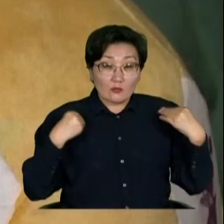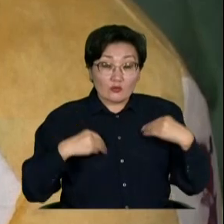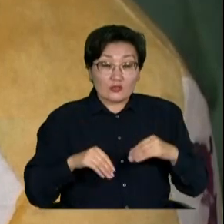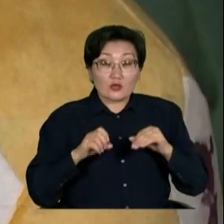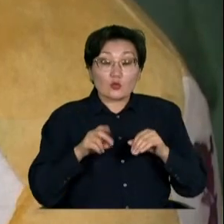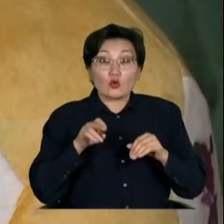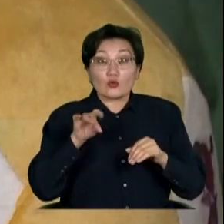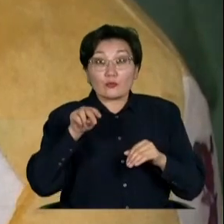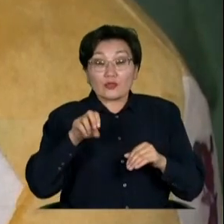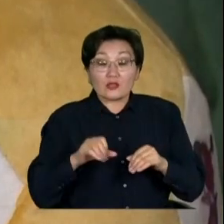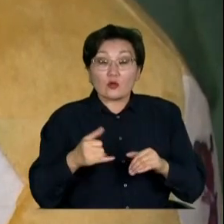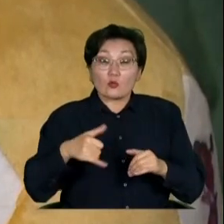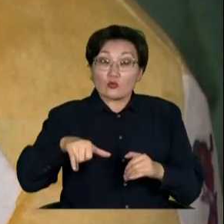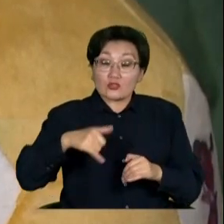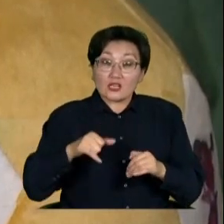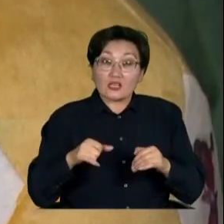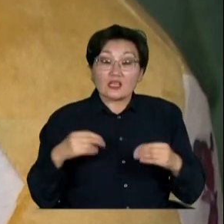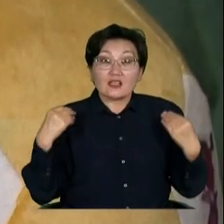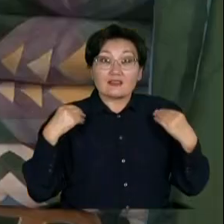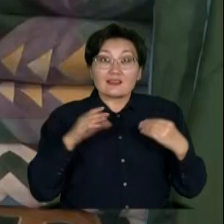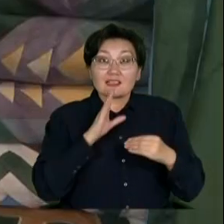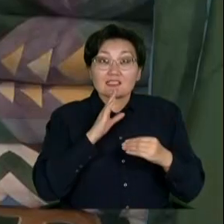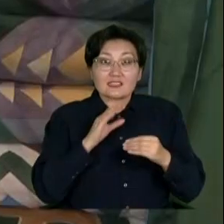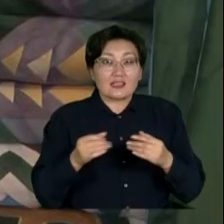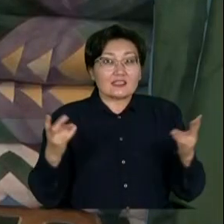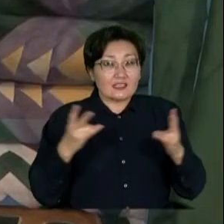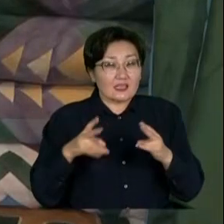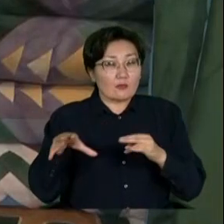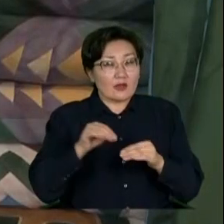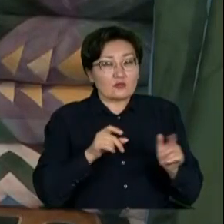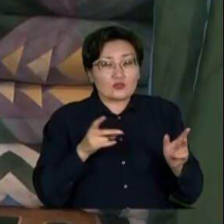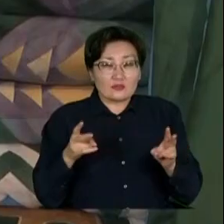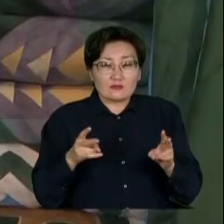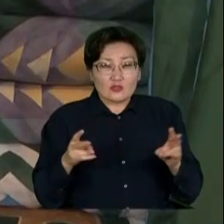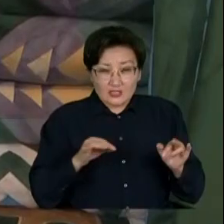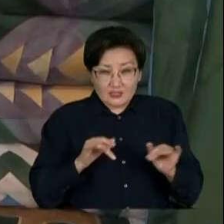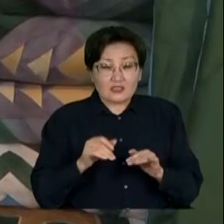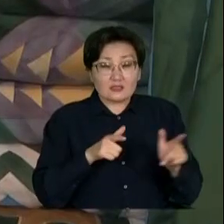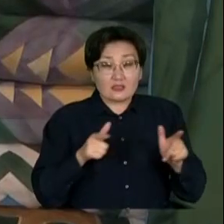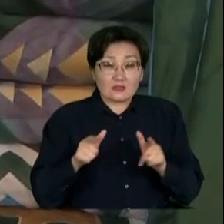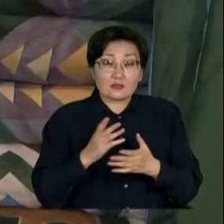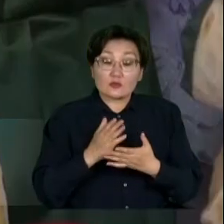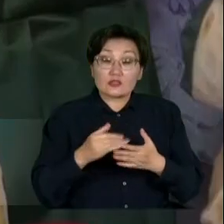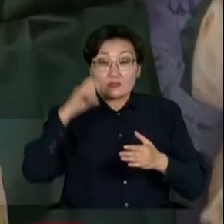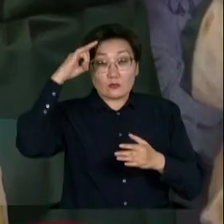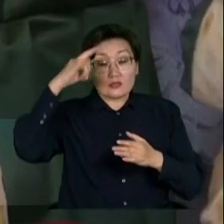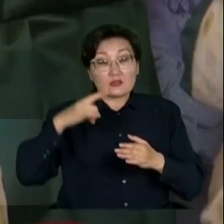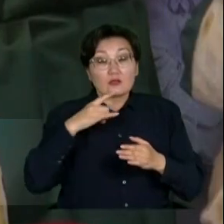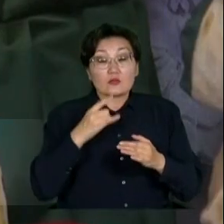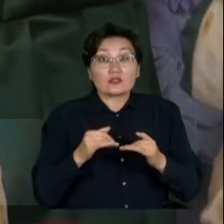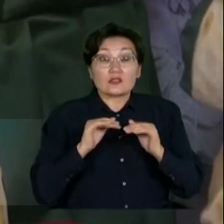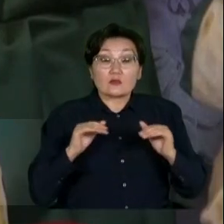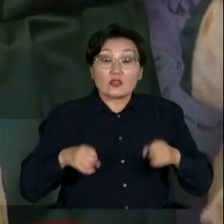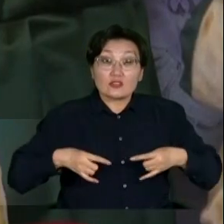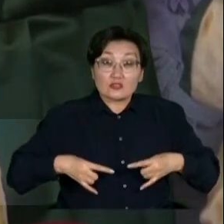құрақ көрпешелер, қол сөмкелер мен қыз жасауынды әзірлейді. Әсіресе бесік жабдықтарын дайындауға аса назар аударады екен. Қазақтың қара домалақтары